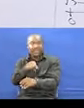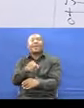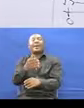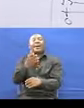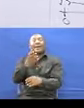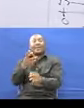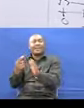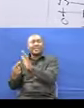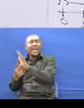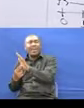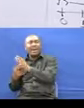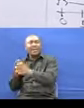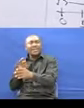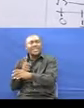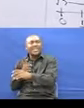ndiyo hii saba ni nini?